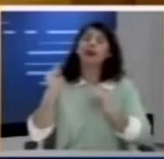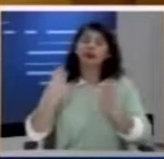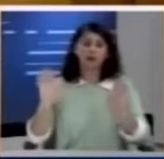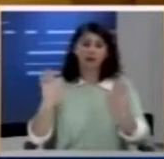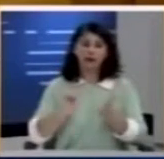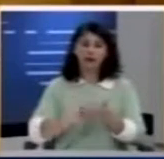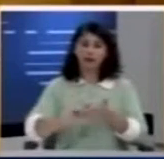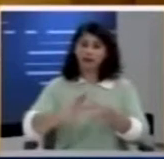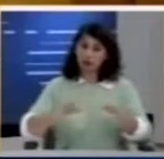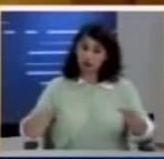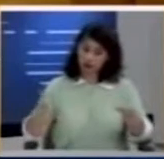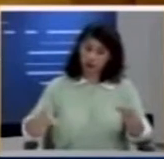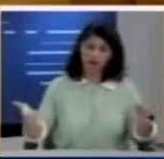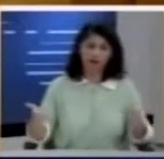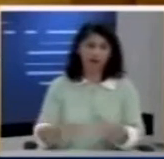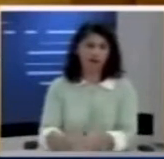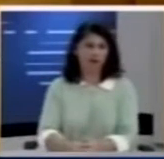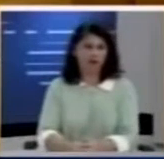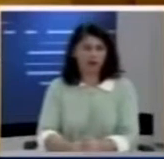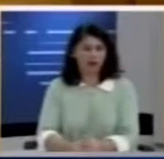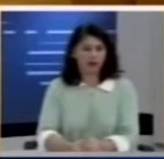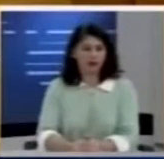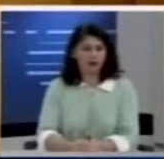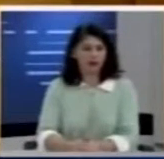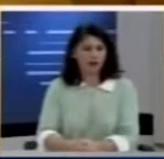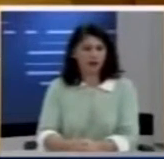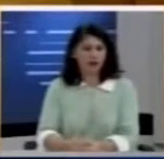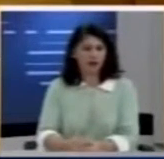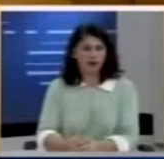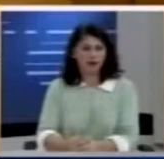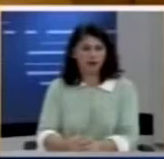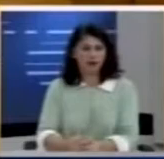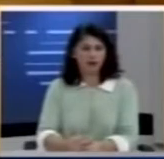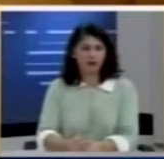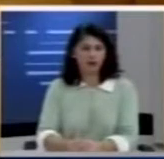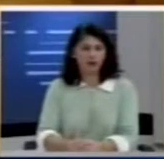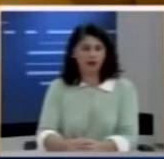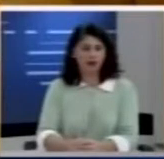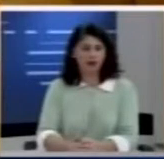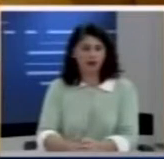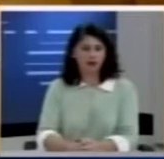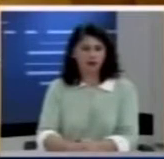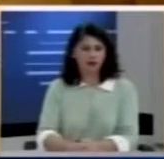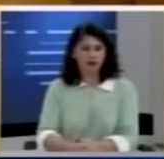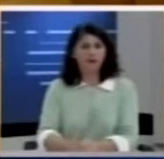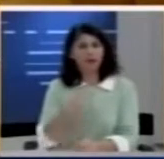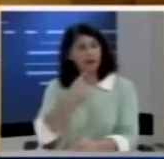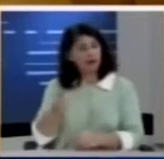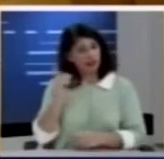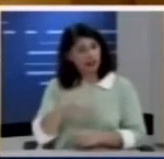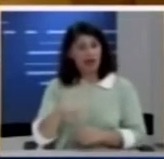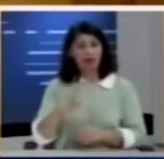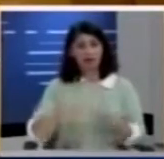χαίρονται και γράφετε ιστορία άλλωστε τώρα. Είπατε και... δεν υπάρχει καμιά αμφιβολία. Είπε και για άλλους ο πρόεδρος.